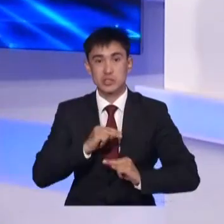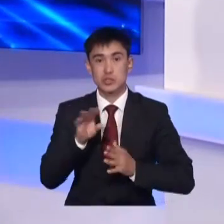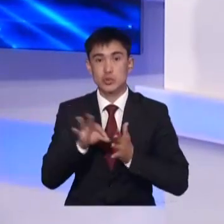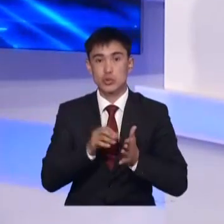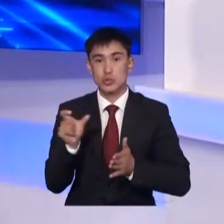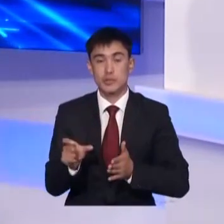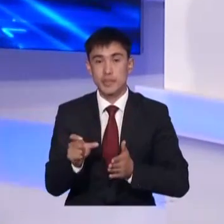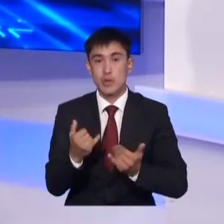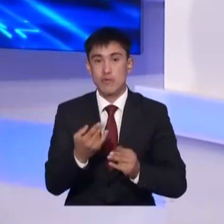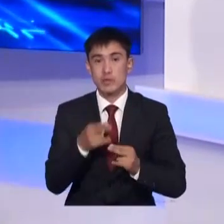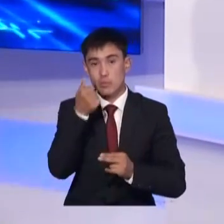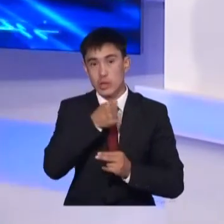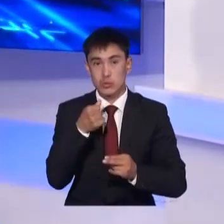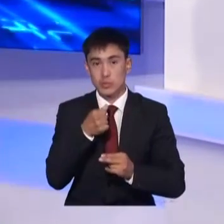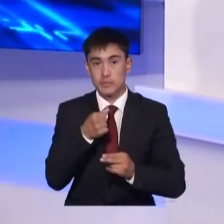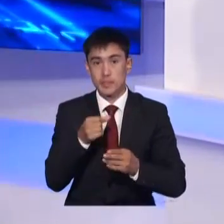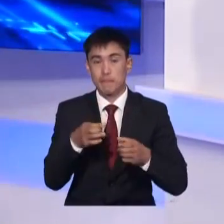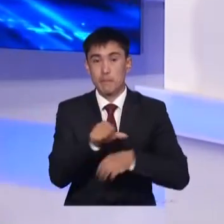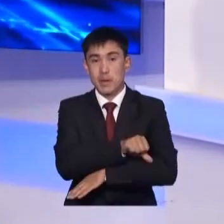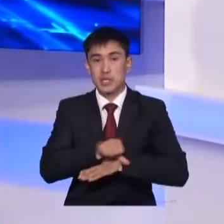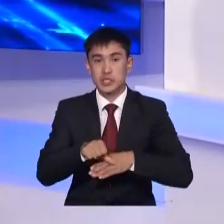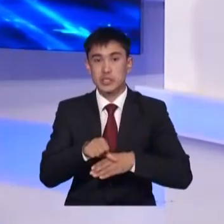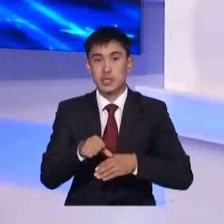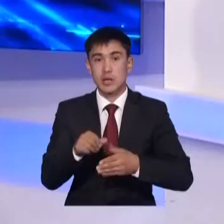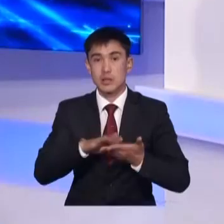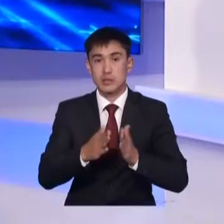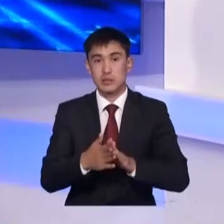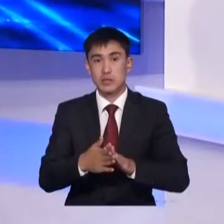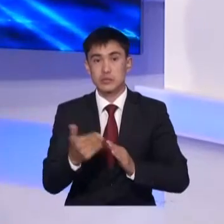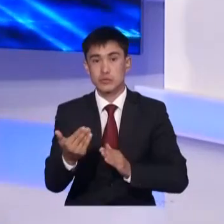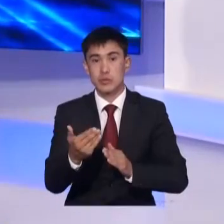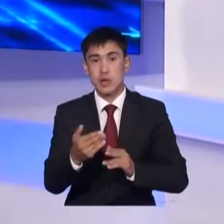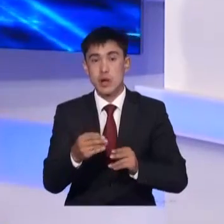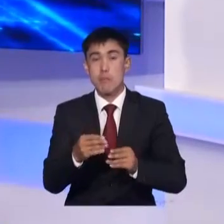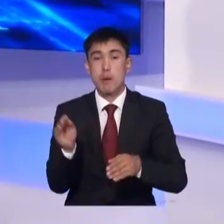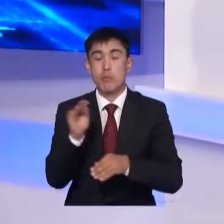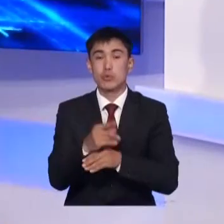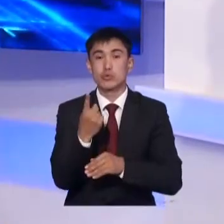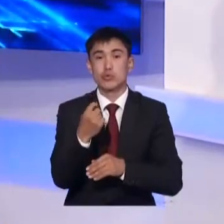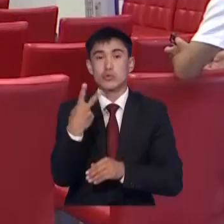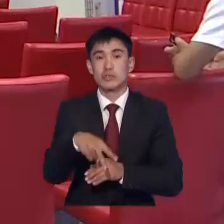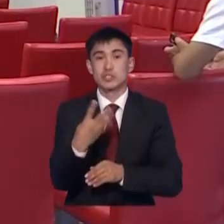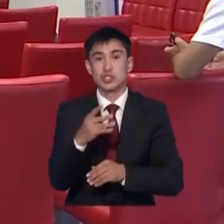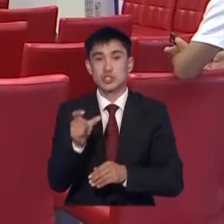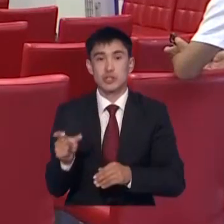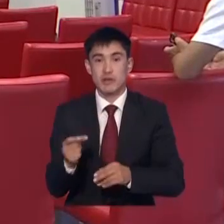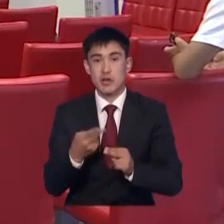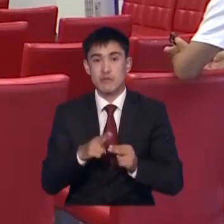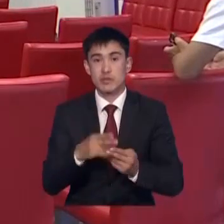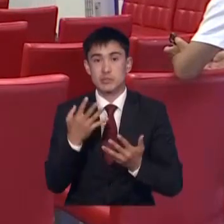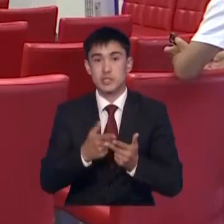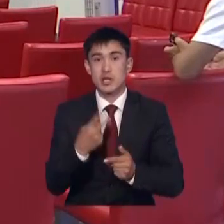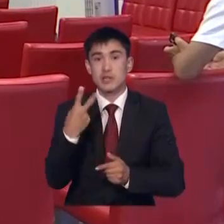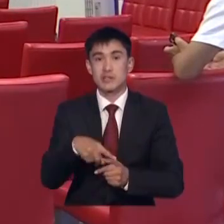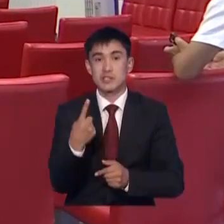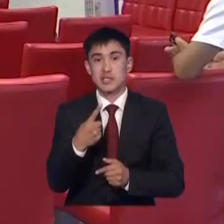срочники уже в этом году ряды Пограничников на Конной на контрактной основе пополнили 124 человека в том